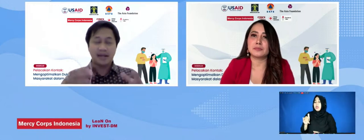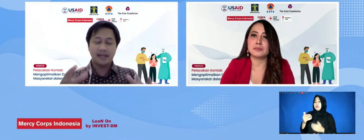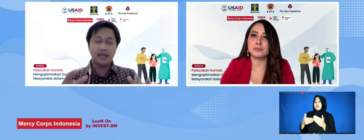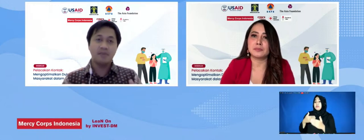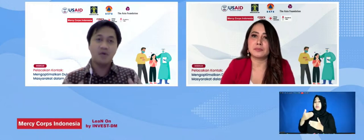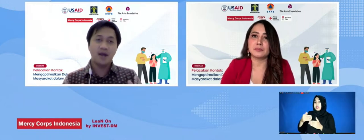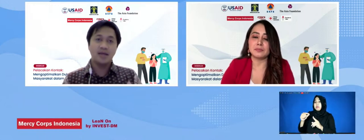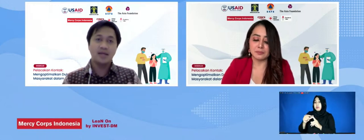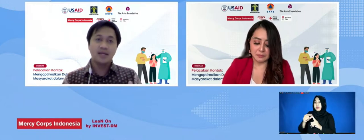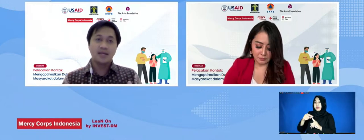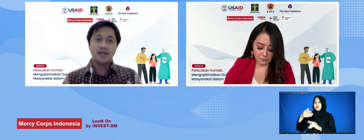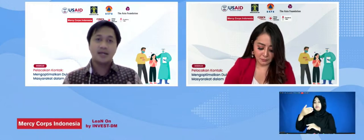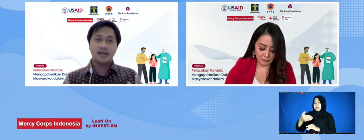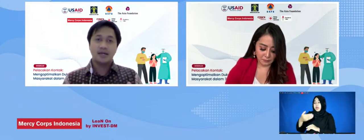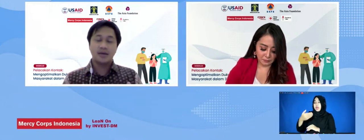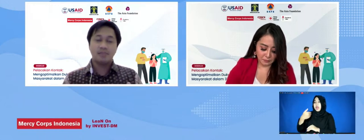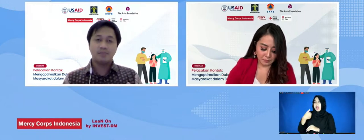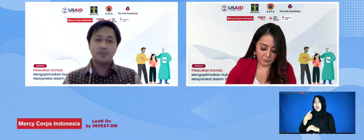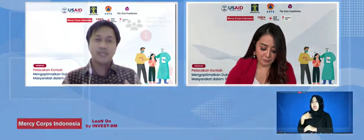perbandingan bahwa